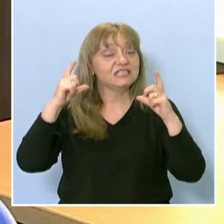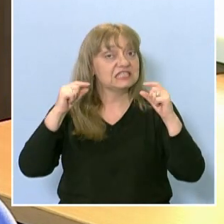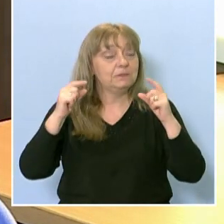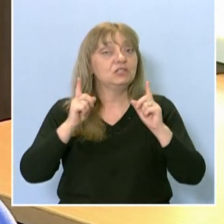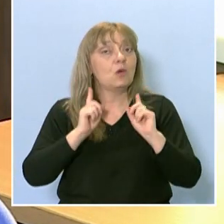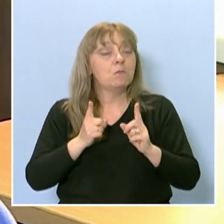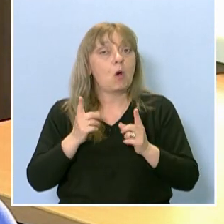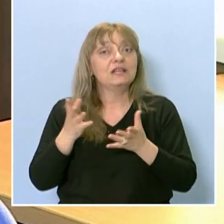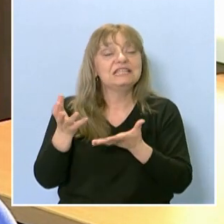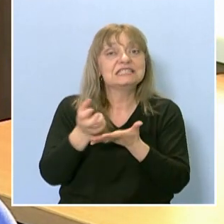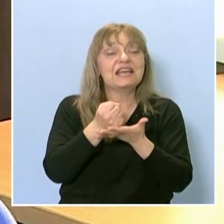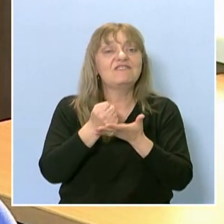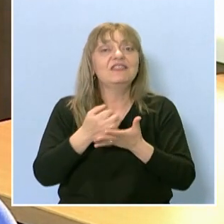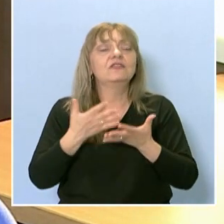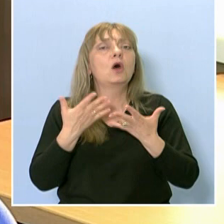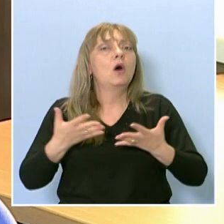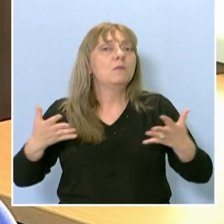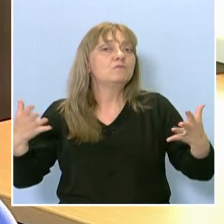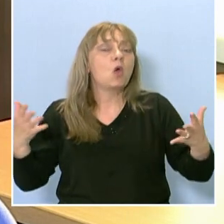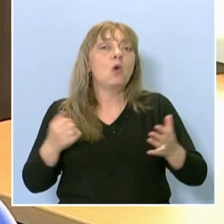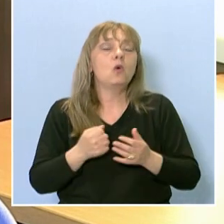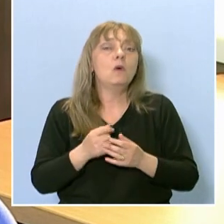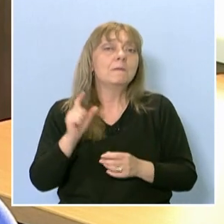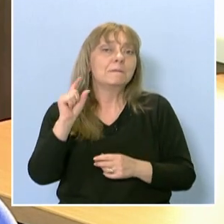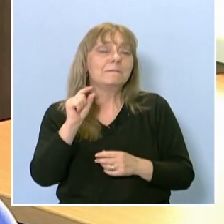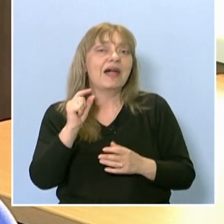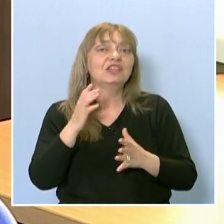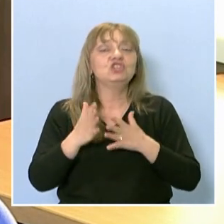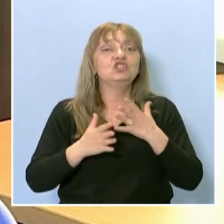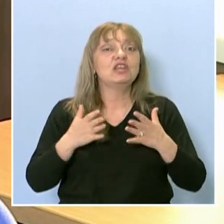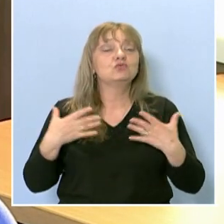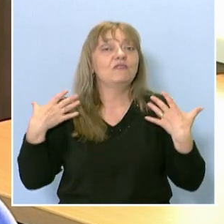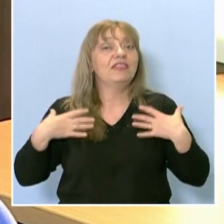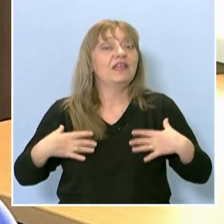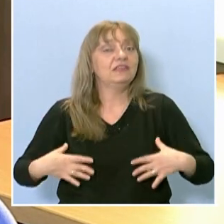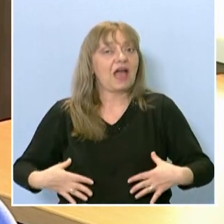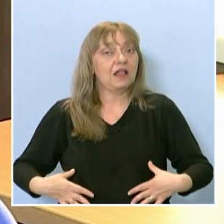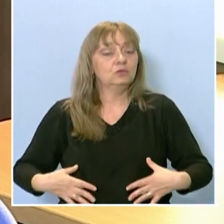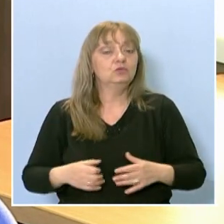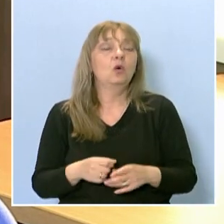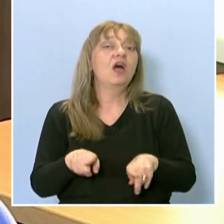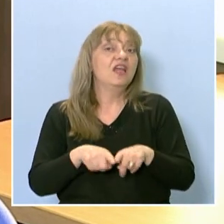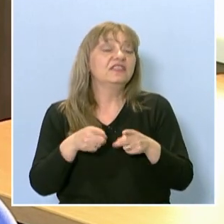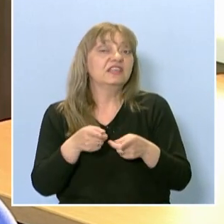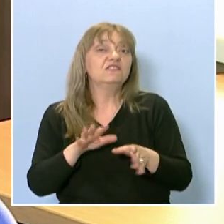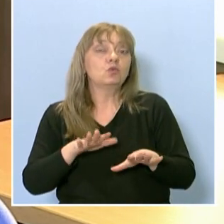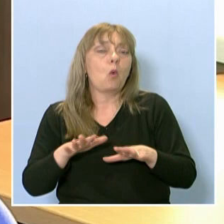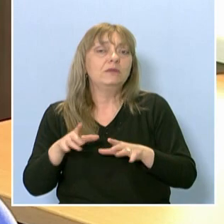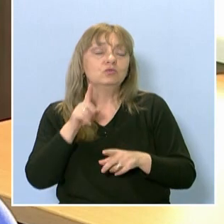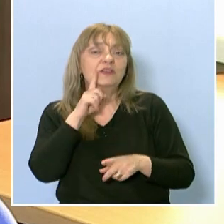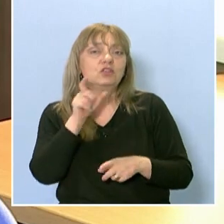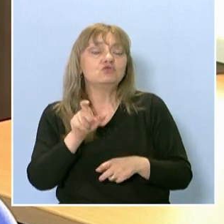могат да се хванат много малки жестове на тялото, такива, които обикновеният човек не